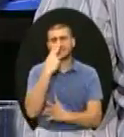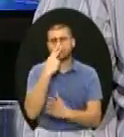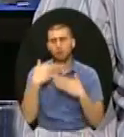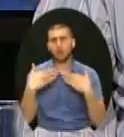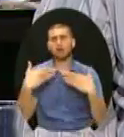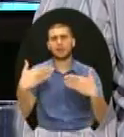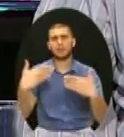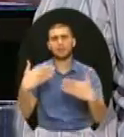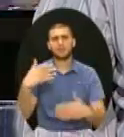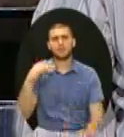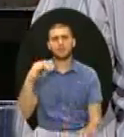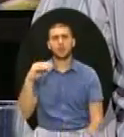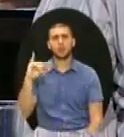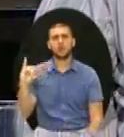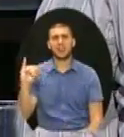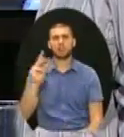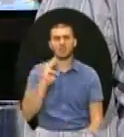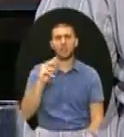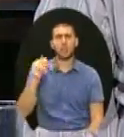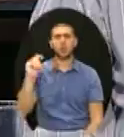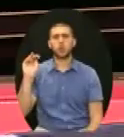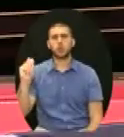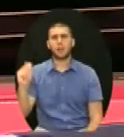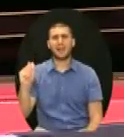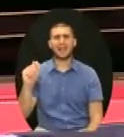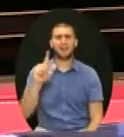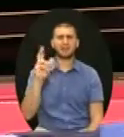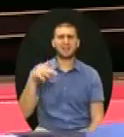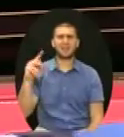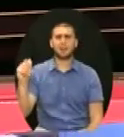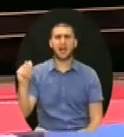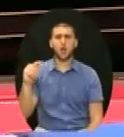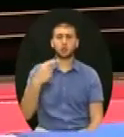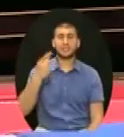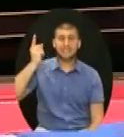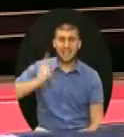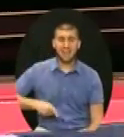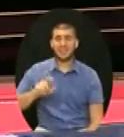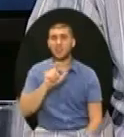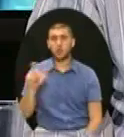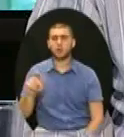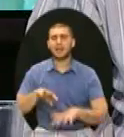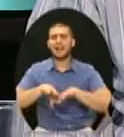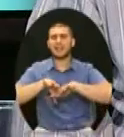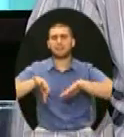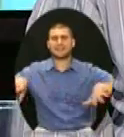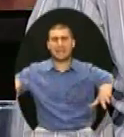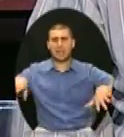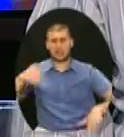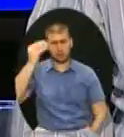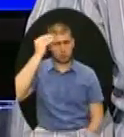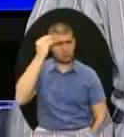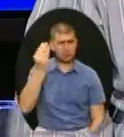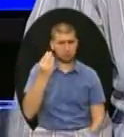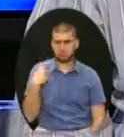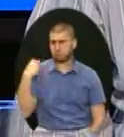לקדם יובל שטייניץ, תומי לפיד ותמר גוז'נסקי, שיחייב את ידיעות אחרונות מלי להתפצל באיזושהי צורה. אתה זוכר דבר כזה?